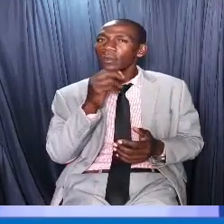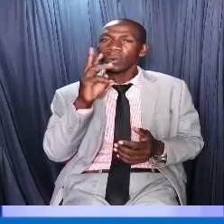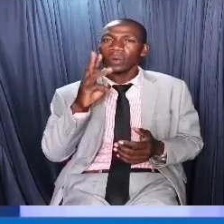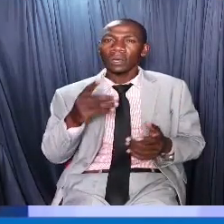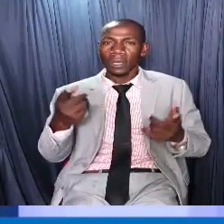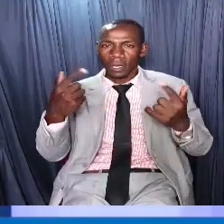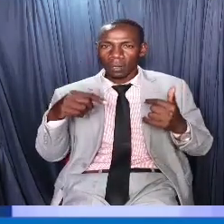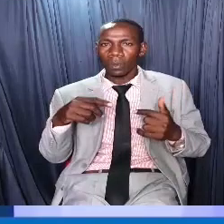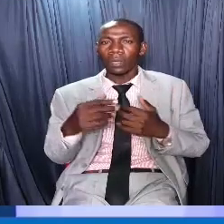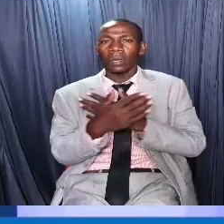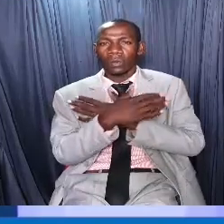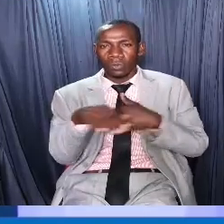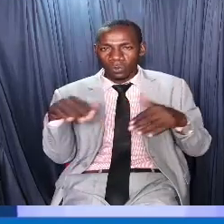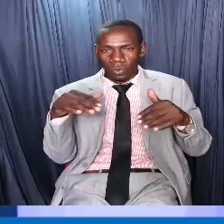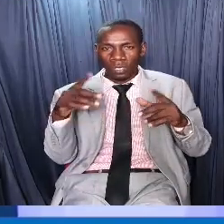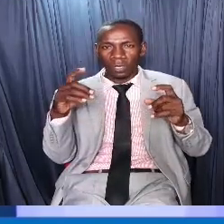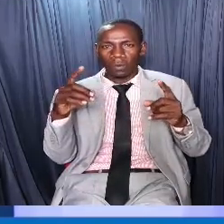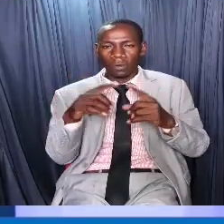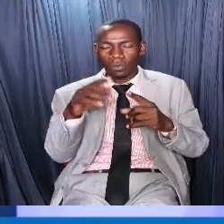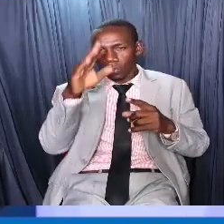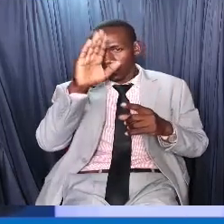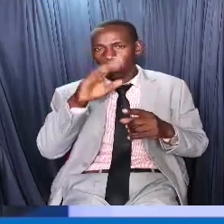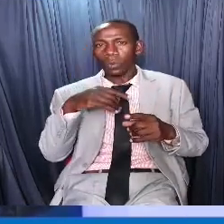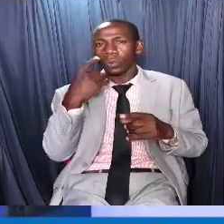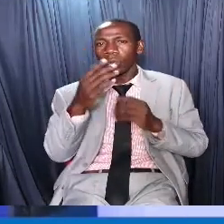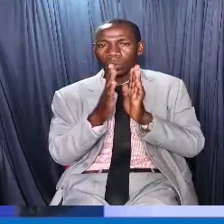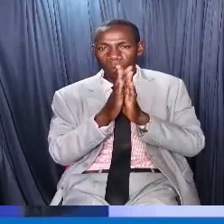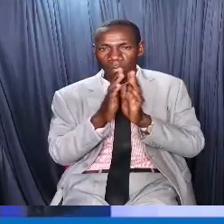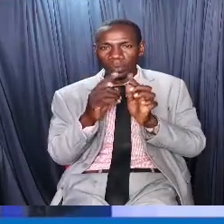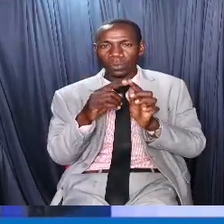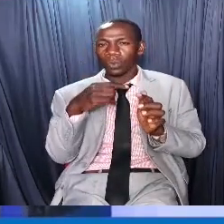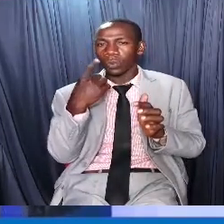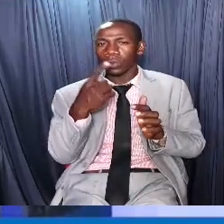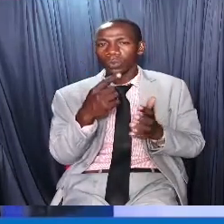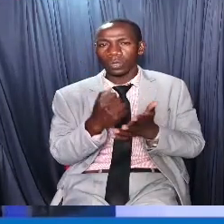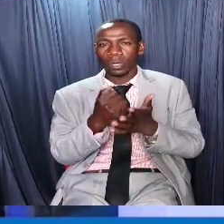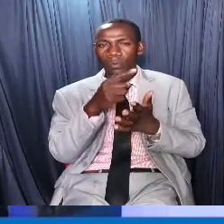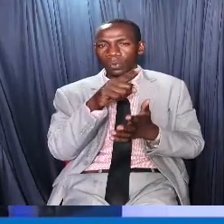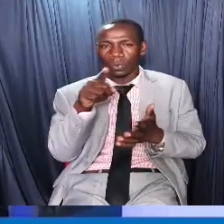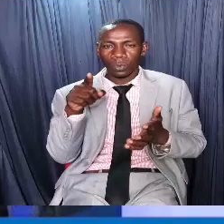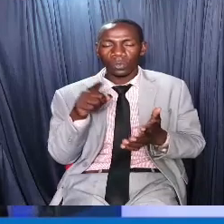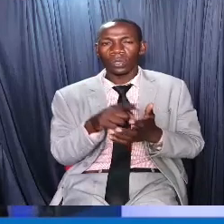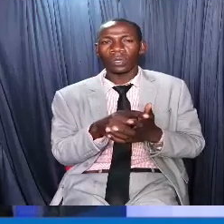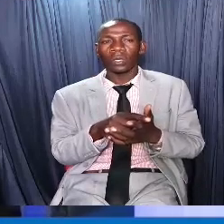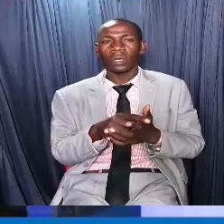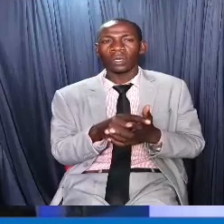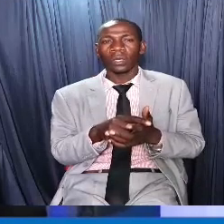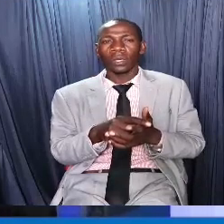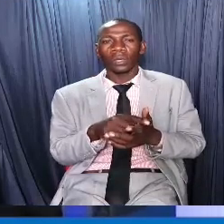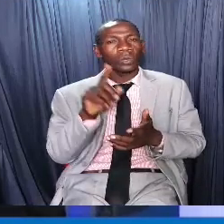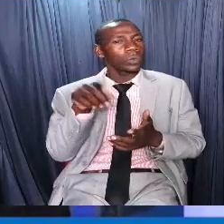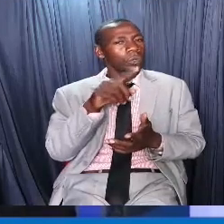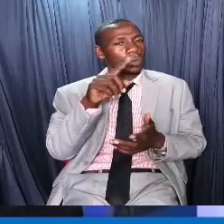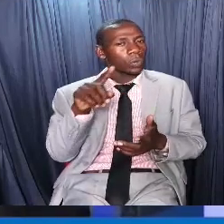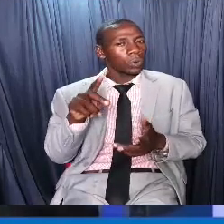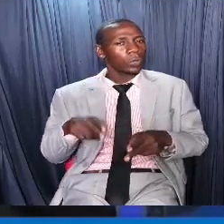tibu will come. Wamtenda Mungu dhambi, kesho dhiki itakuja. Utamuomba nani? You're committing sin against God. Whom will you pray to tomorrow? Maana ukimkosa maadamu